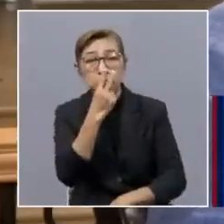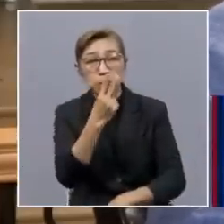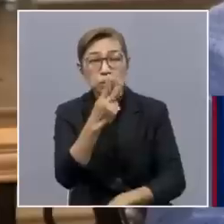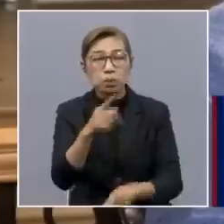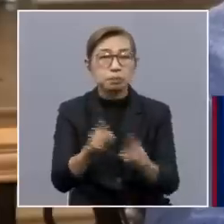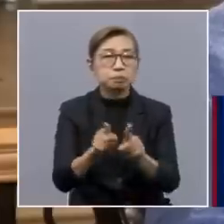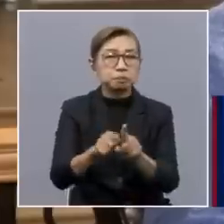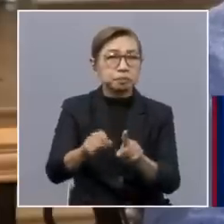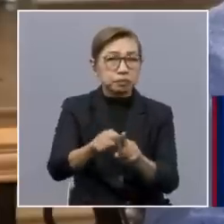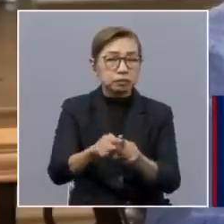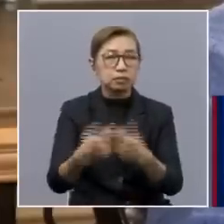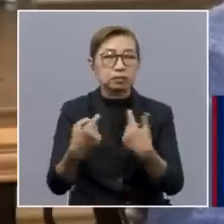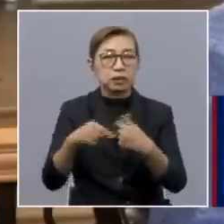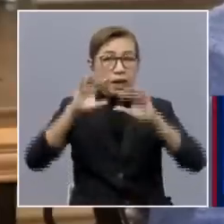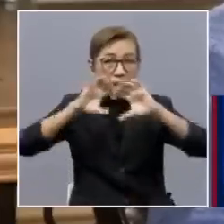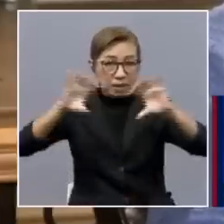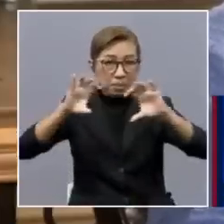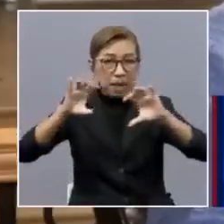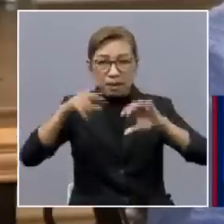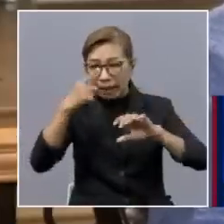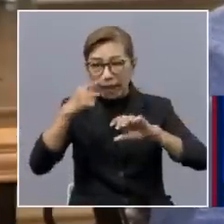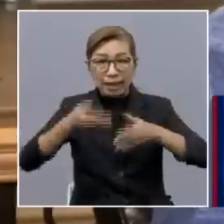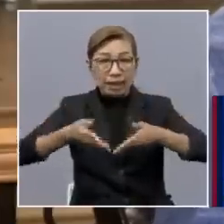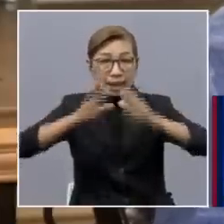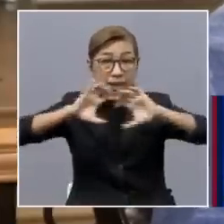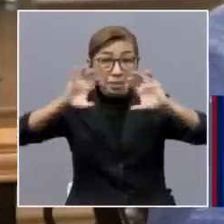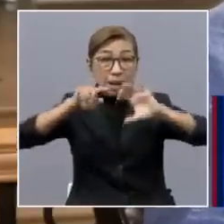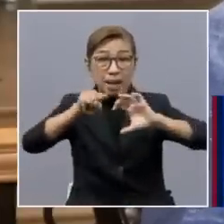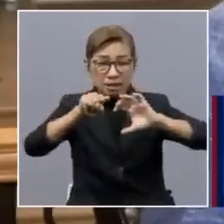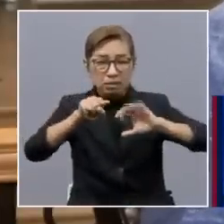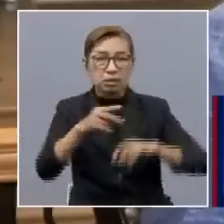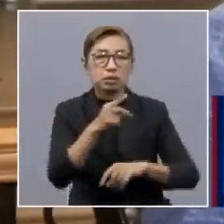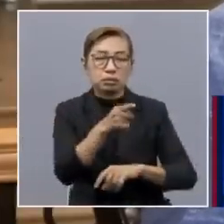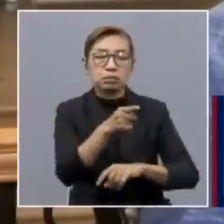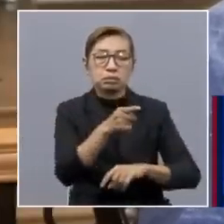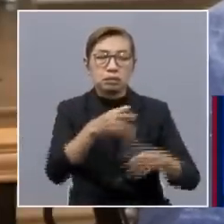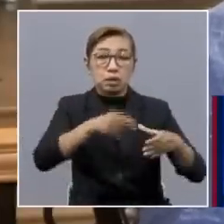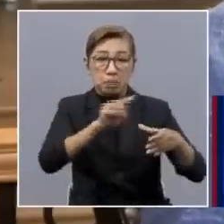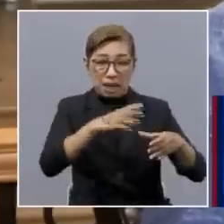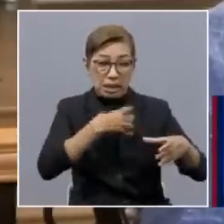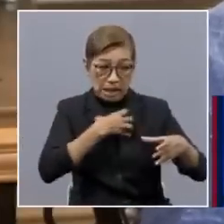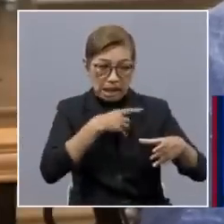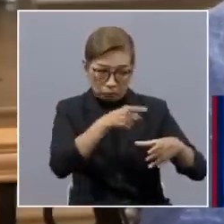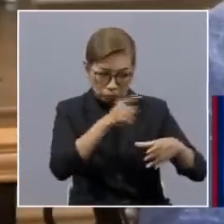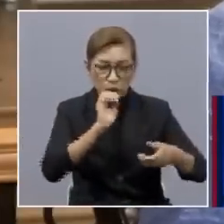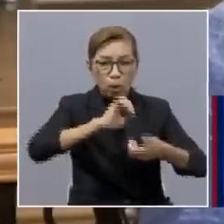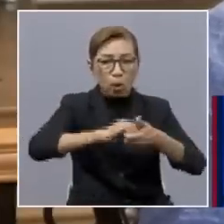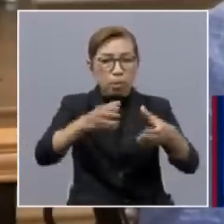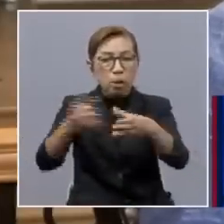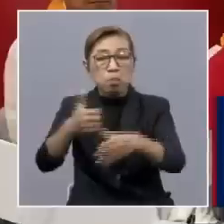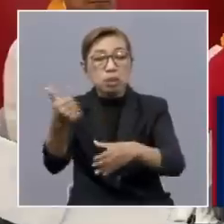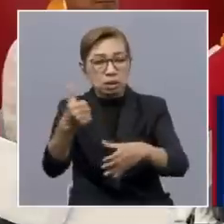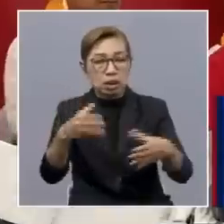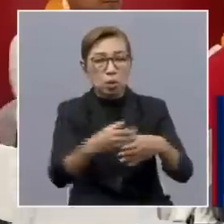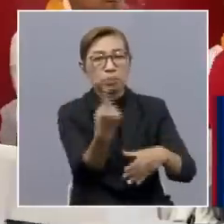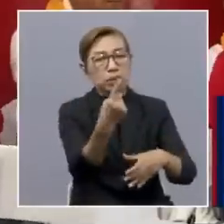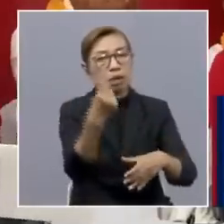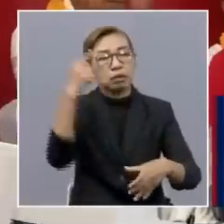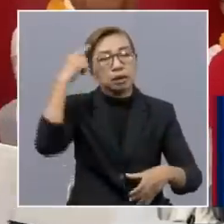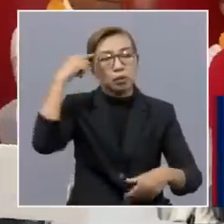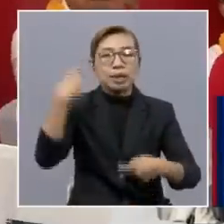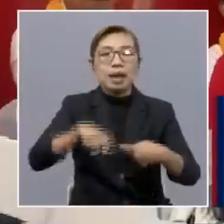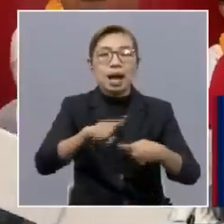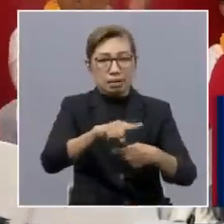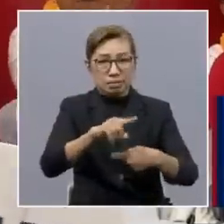ถ้าจะเอาการเข้าสู่อำนาจรัฐเป็นตัวตั้งยังไงพรรคเพื่อไทยก็จะต้องร่วมมือกับฝ่ายอื่นไม่เช่นนั้นก็คงต้องเป็นฝ่ายค้านต่